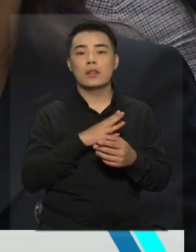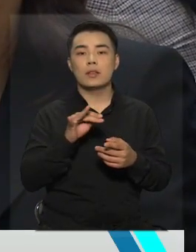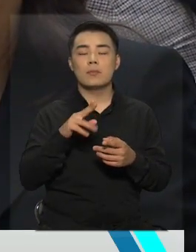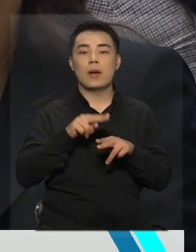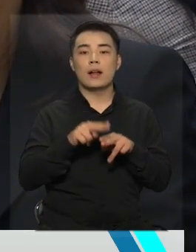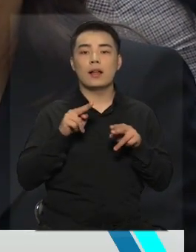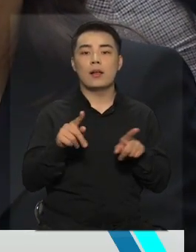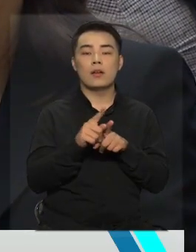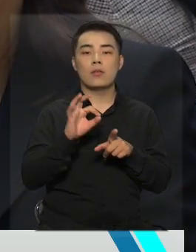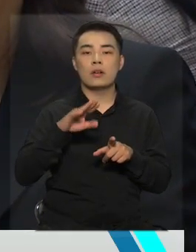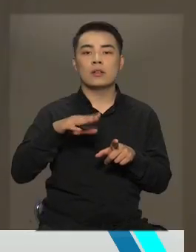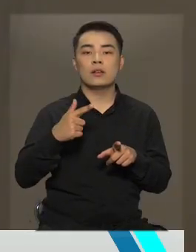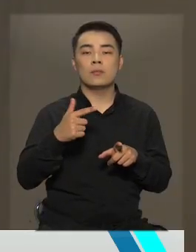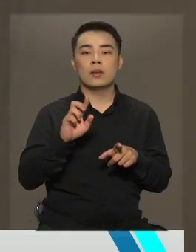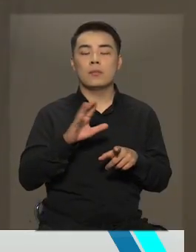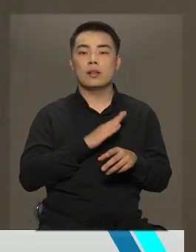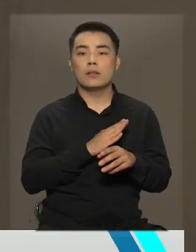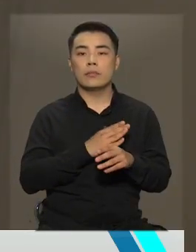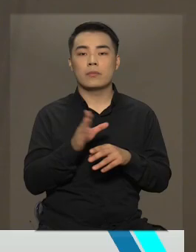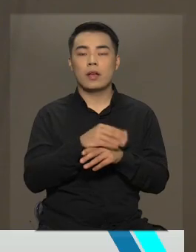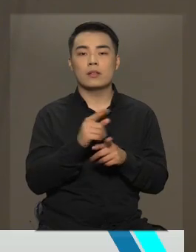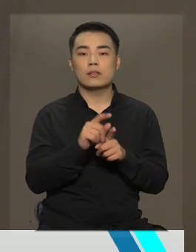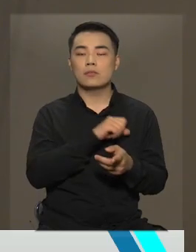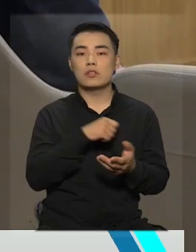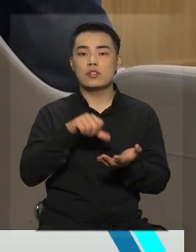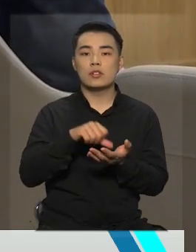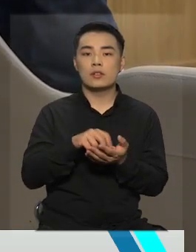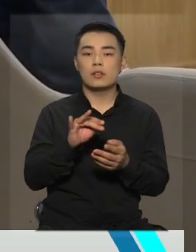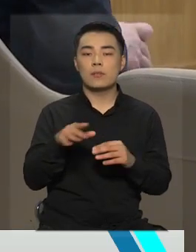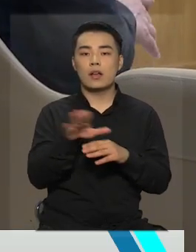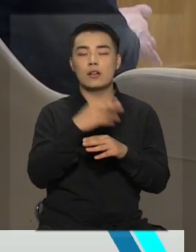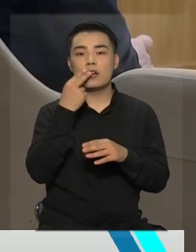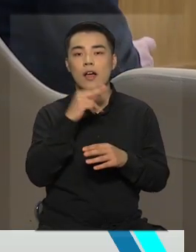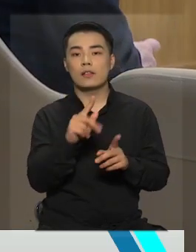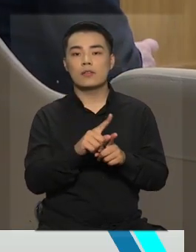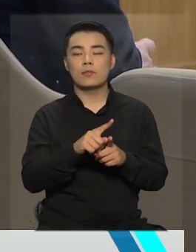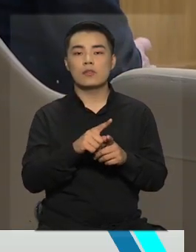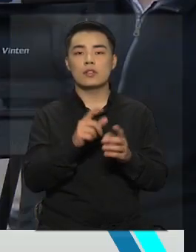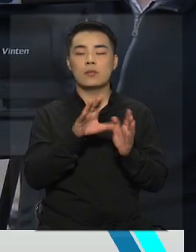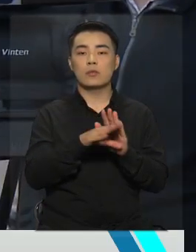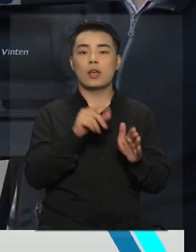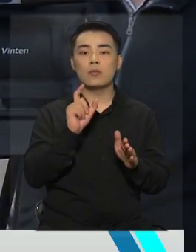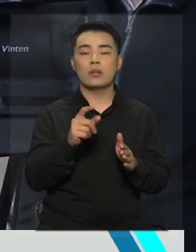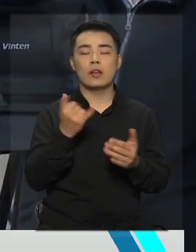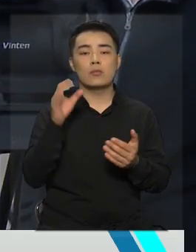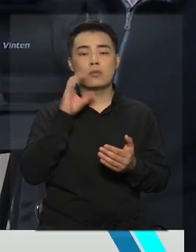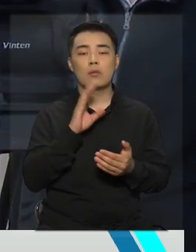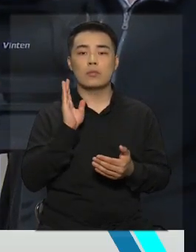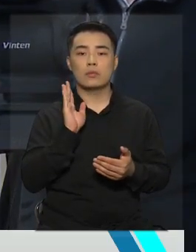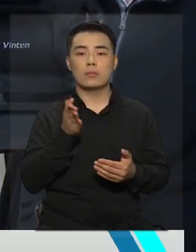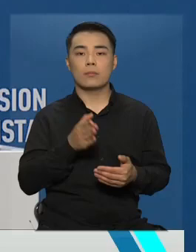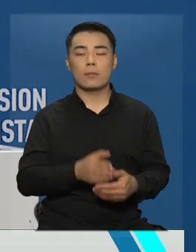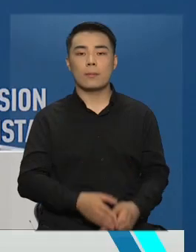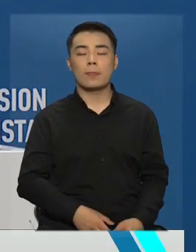ассамбей одкб в интервью Они заявили что удивлены численностью и личными качествами кандидатов в депутаты предлагая Их послушать